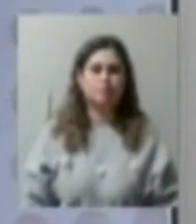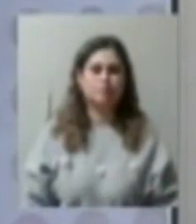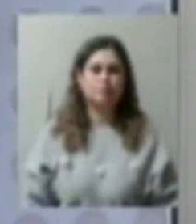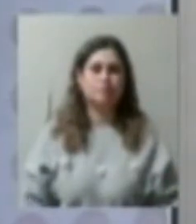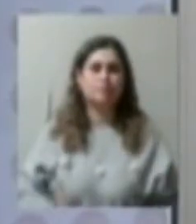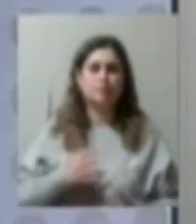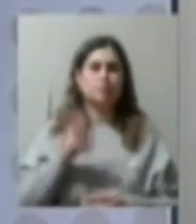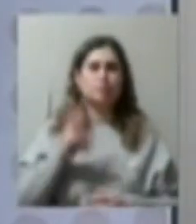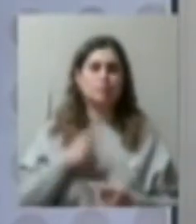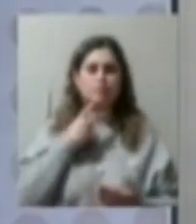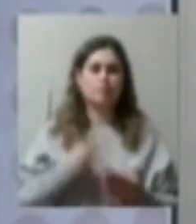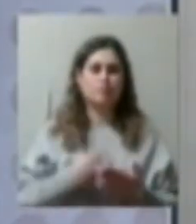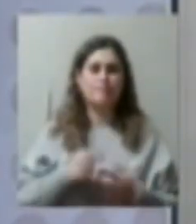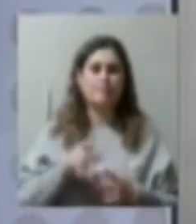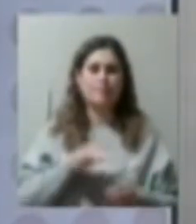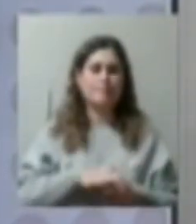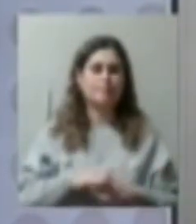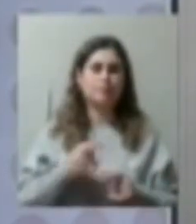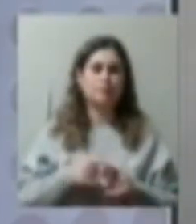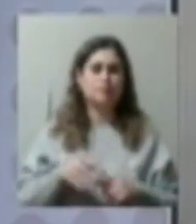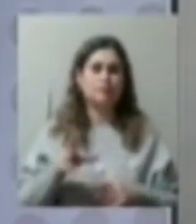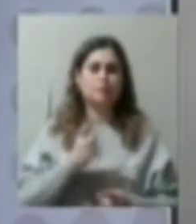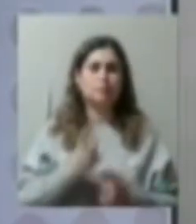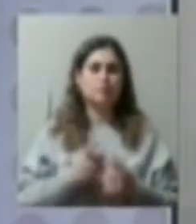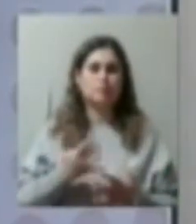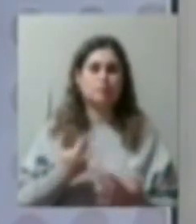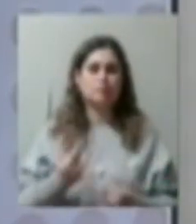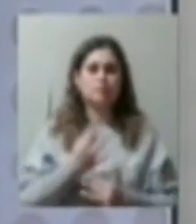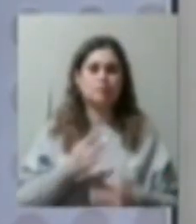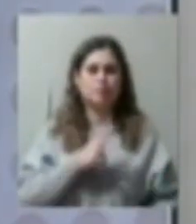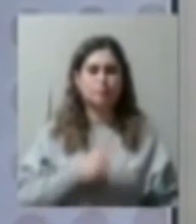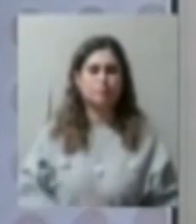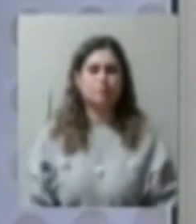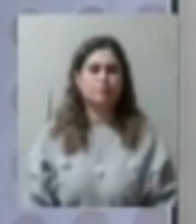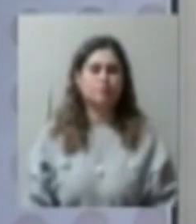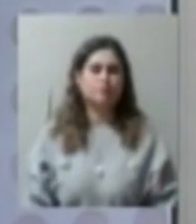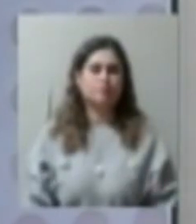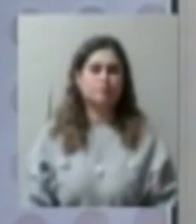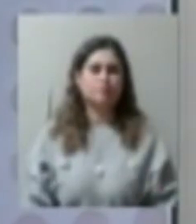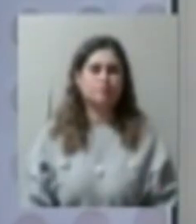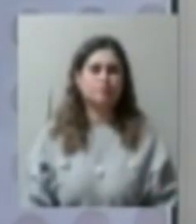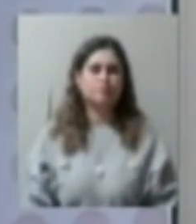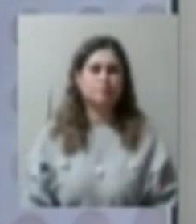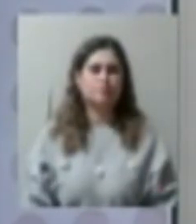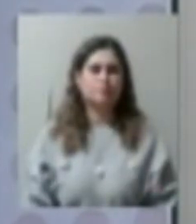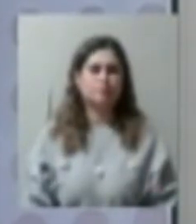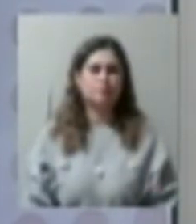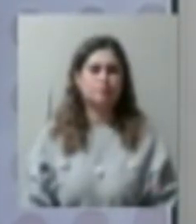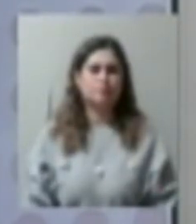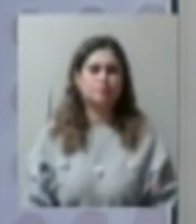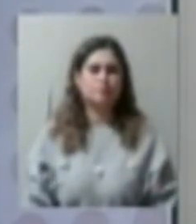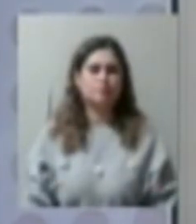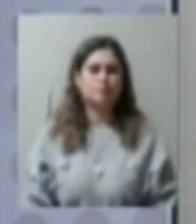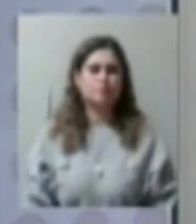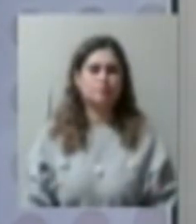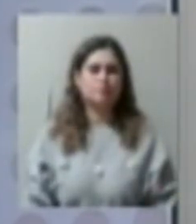штрафи передбачено за невиконання оцих всіх змін, про які ми щойно говорили? І пішоходами, і велосипедистами, ну, про номери ви вже сказали,